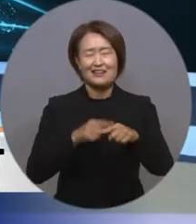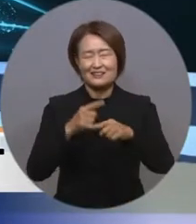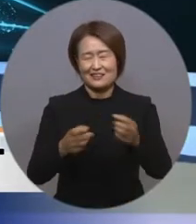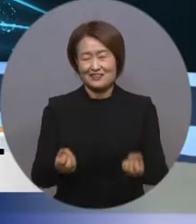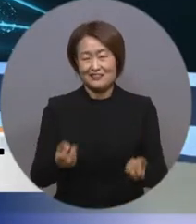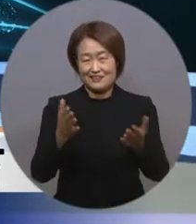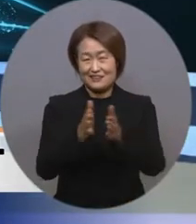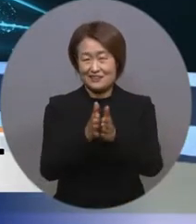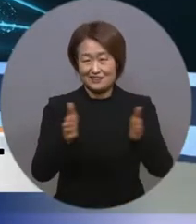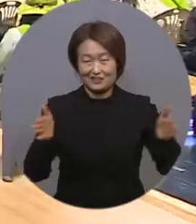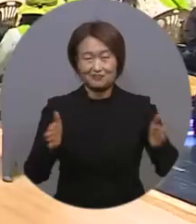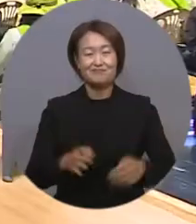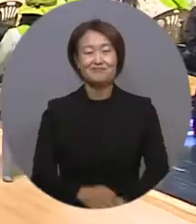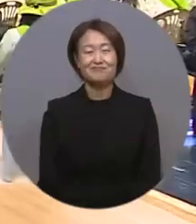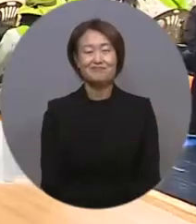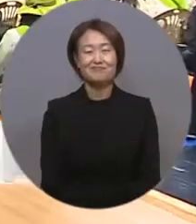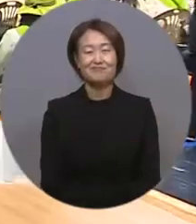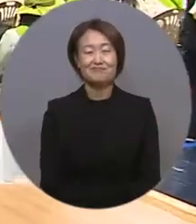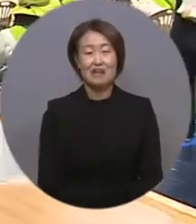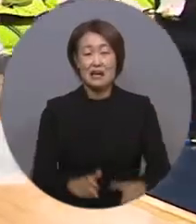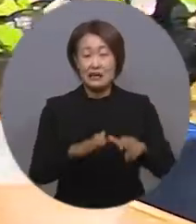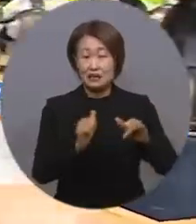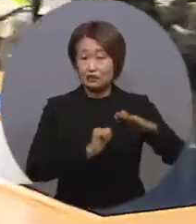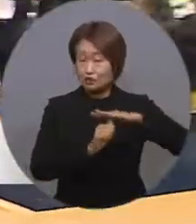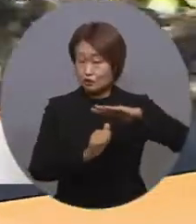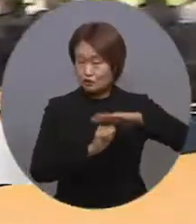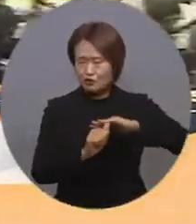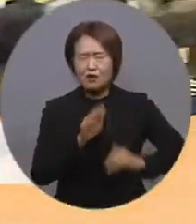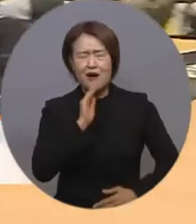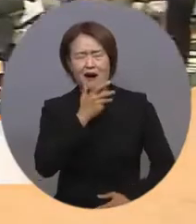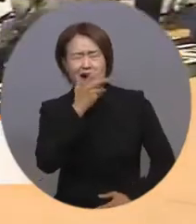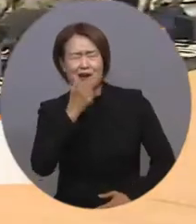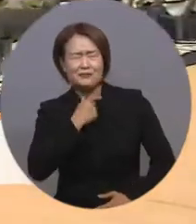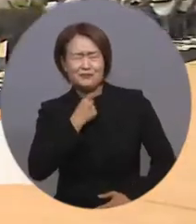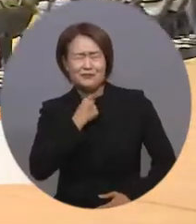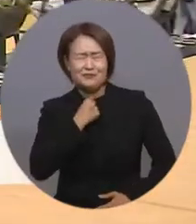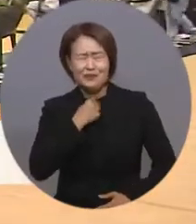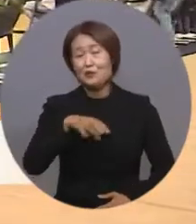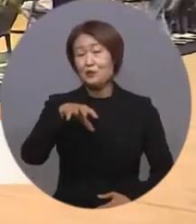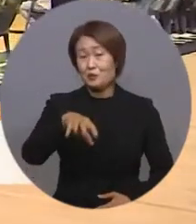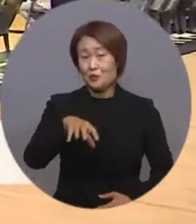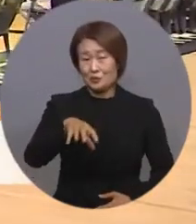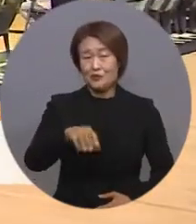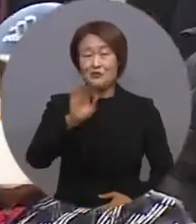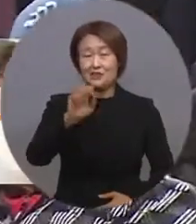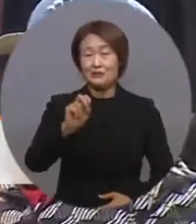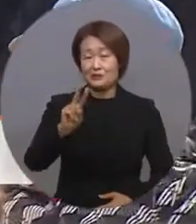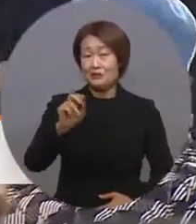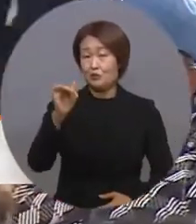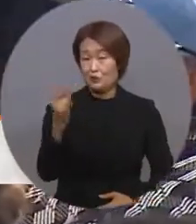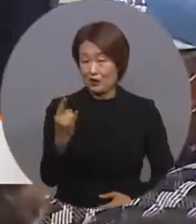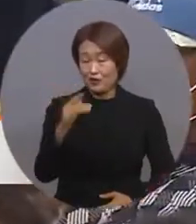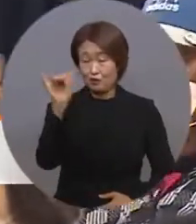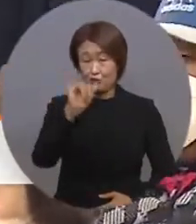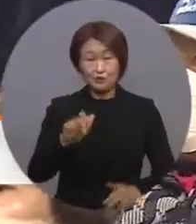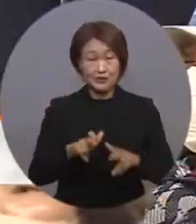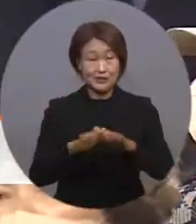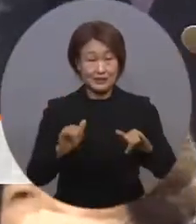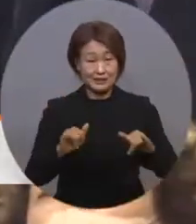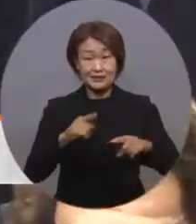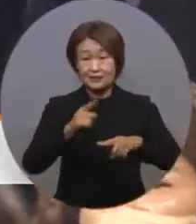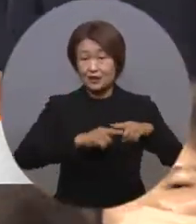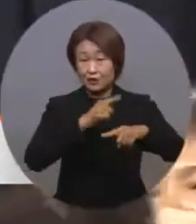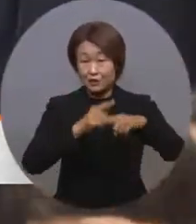전합니다. 장애인 선수들의 꿈의 무대 제42회 전국장애인체육대회가 지난 24일